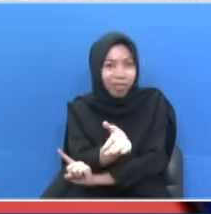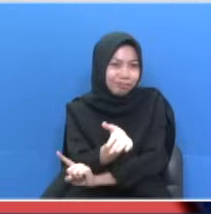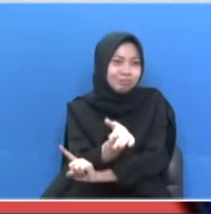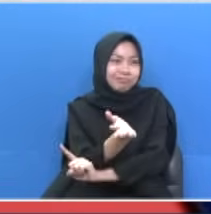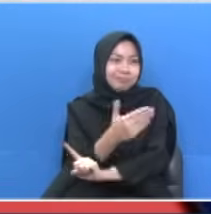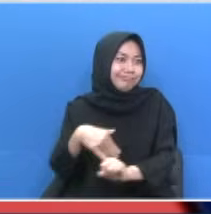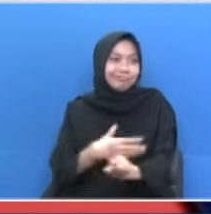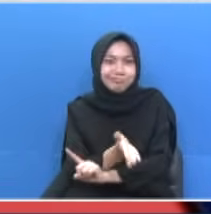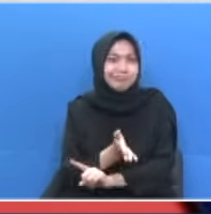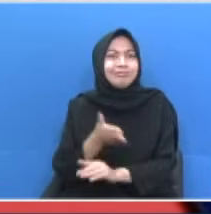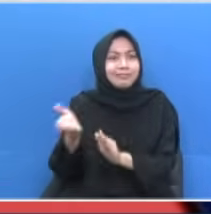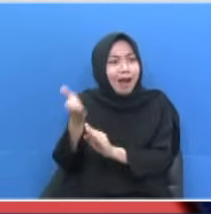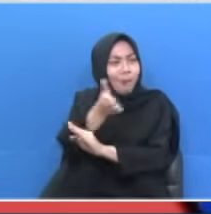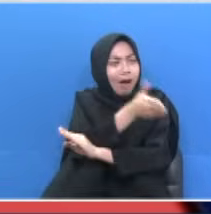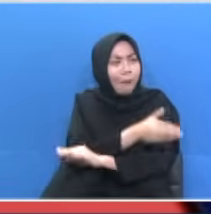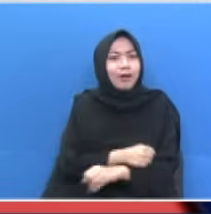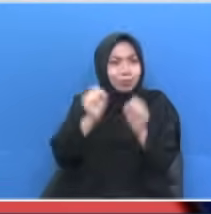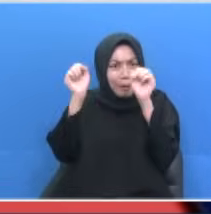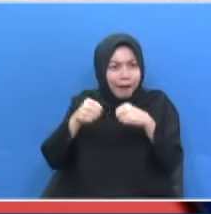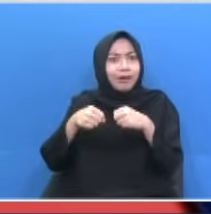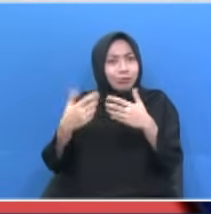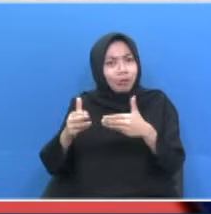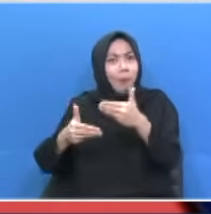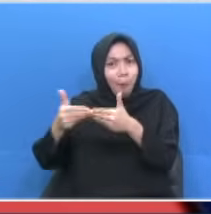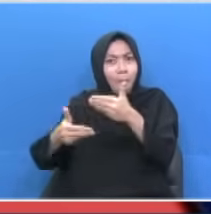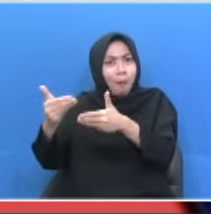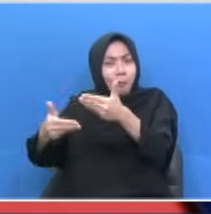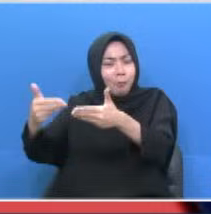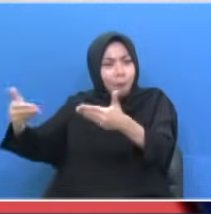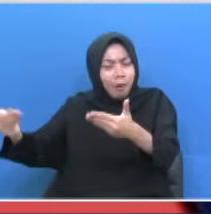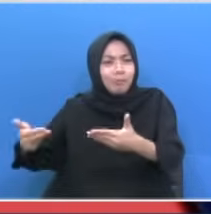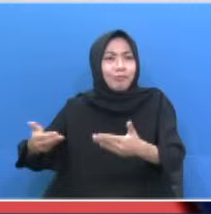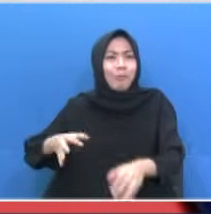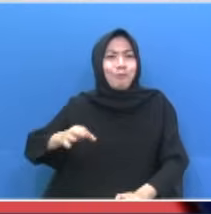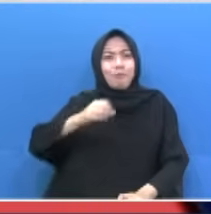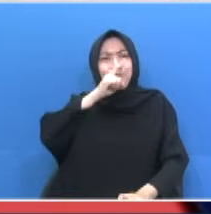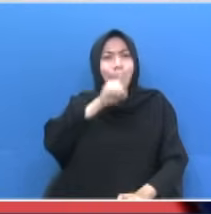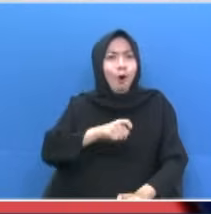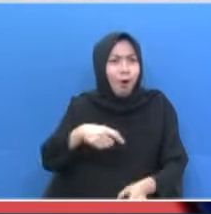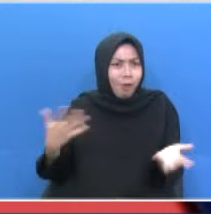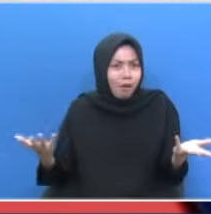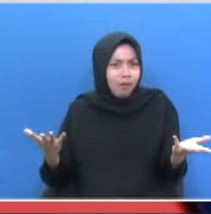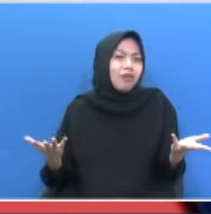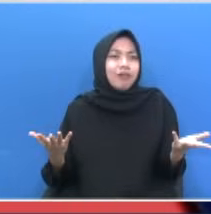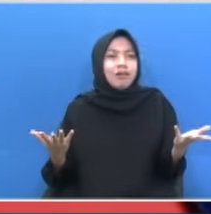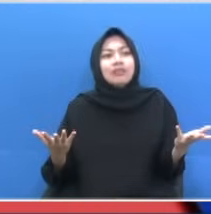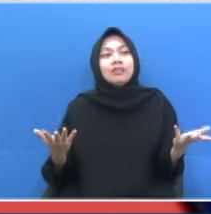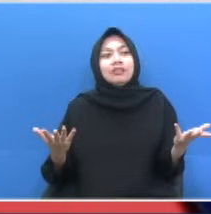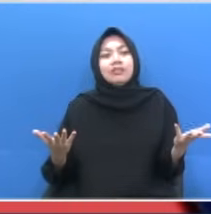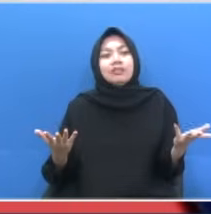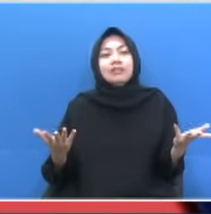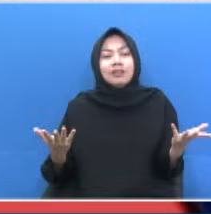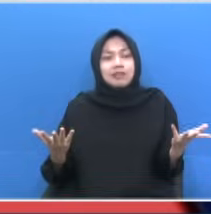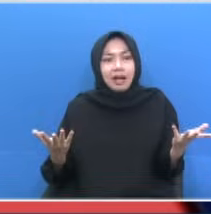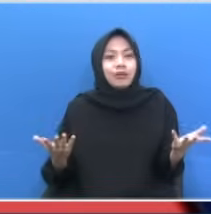apa yang menjadi kesepakatan dan pemimpin kita selama ini gitu ya bagaimana keputusan ini diambil